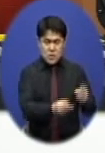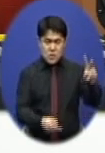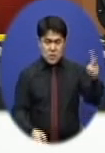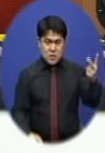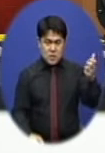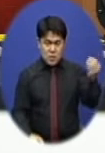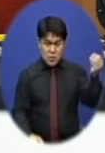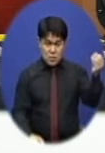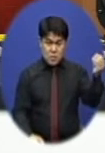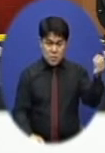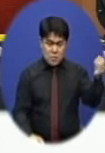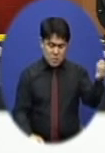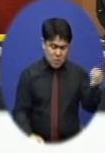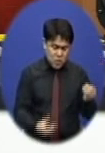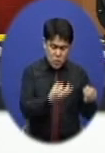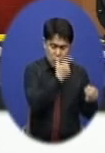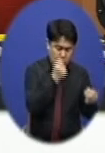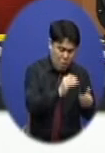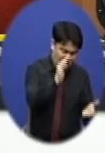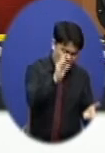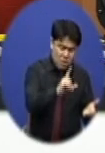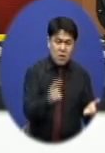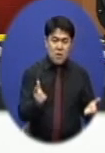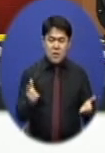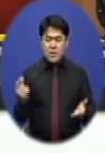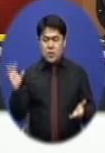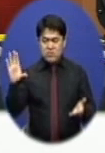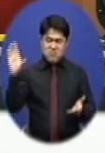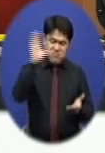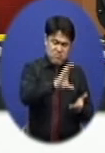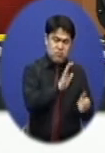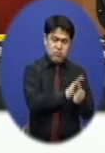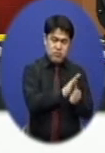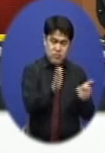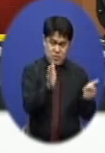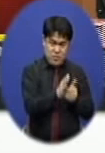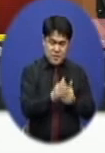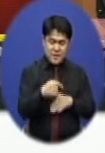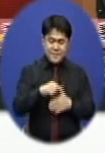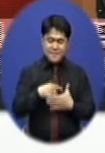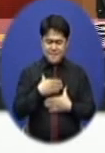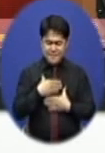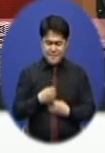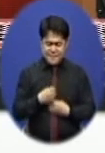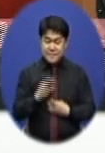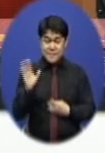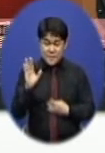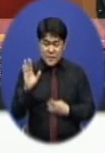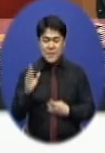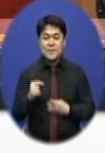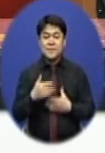원이 들어와서 그걸 채워주신 거죠. 네. 자신의 마음이 넉넉하고 안정이 돼서 기부를 하는 게 아니라 나보다